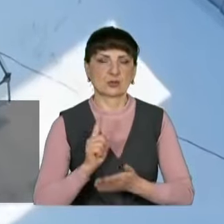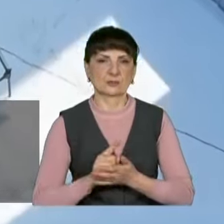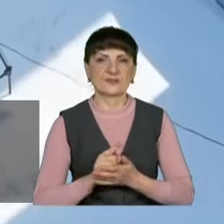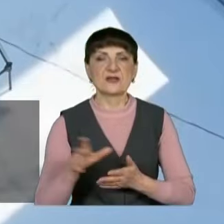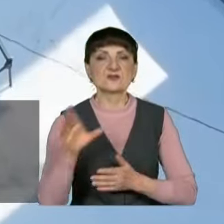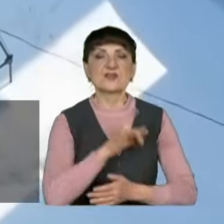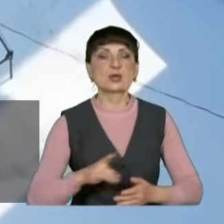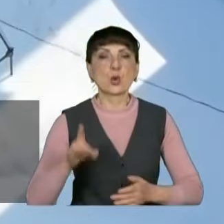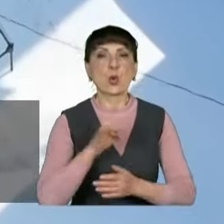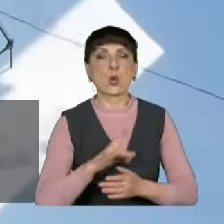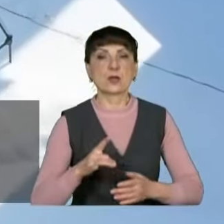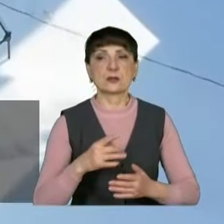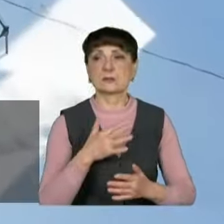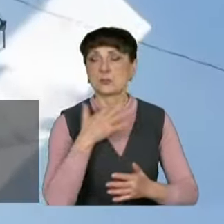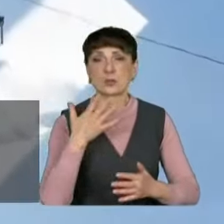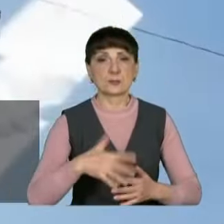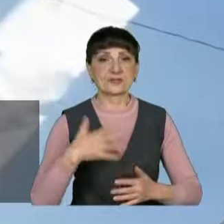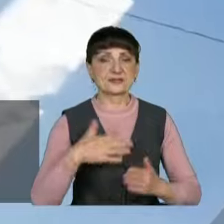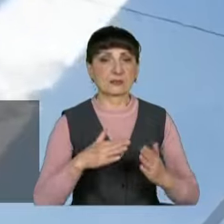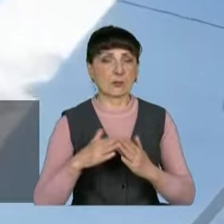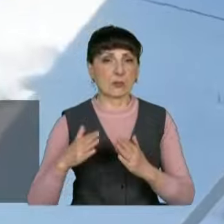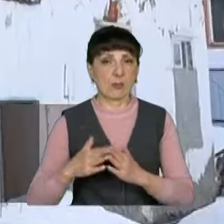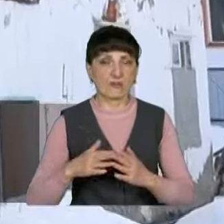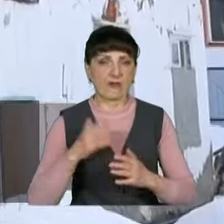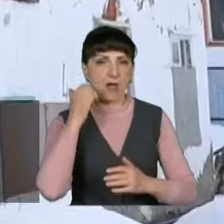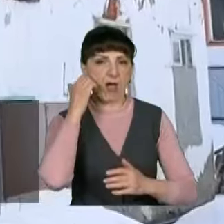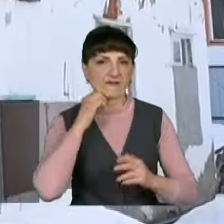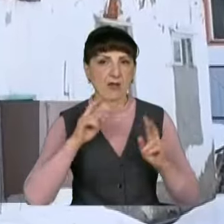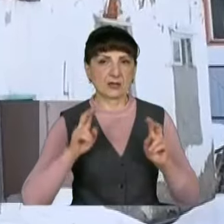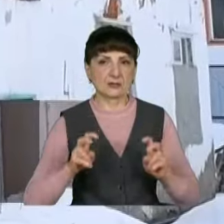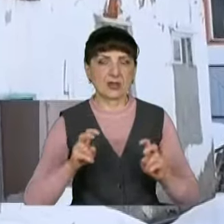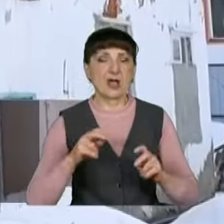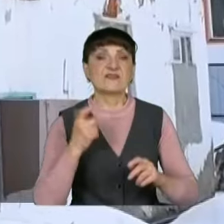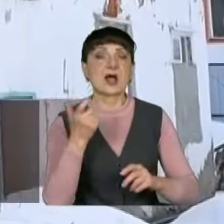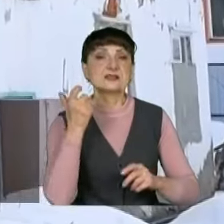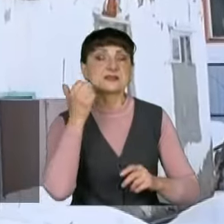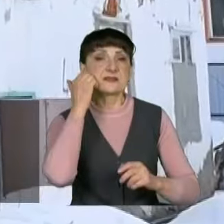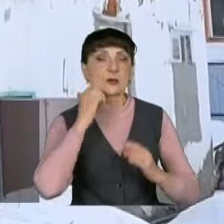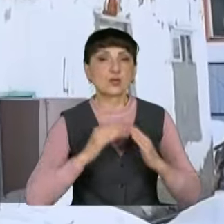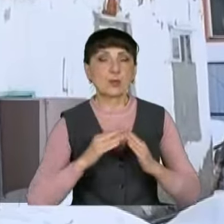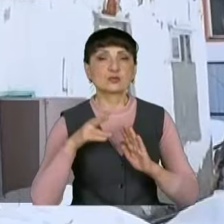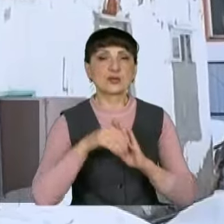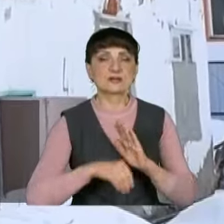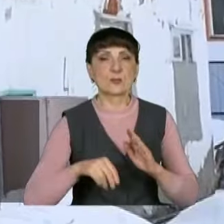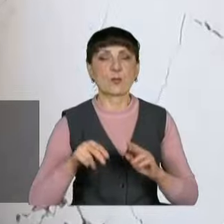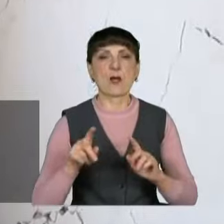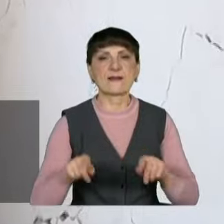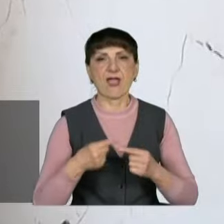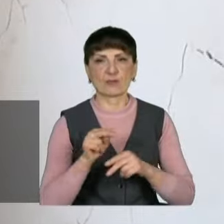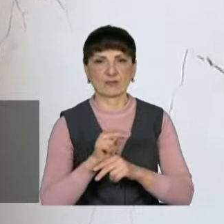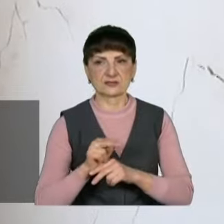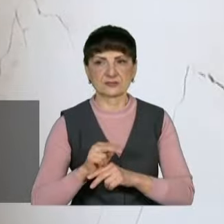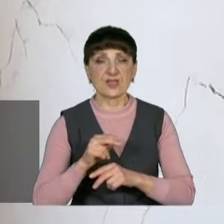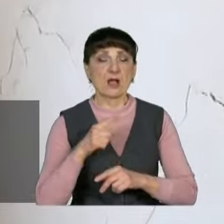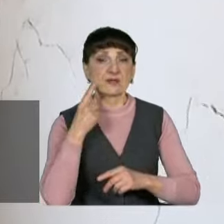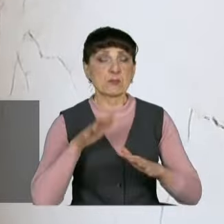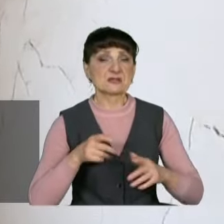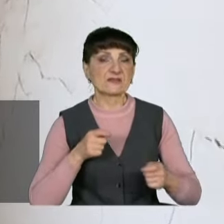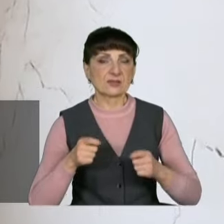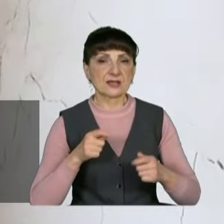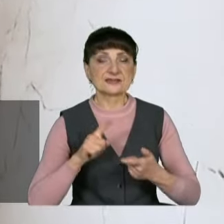регионе около полусотни домов официально признаны аварийными. Владельцы ветхого жилья участвуют в концепции по реновации. Как сообщили местные власти,